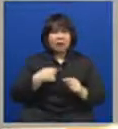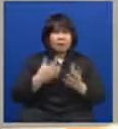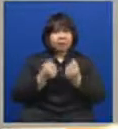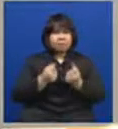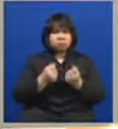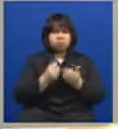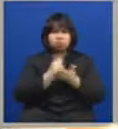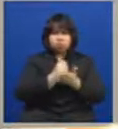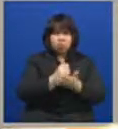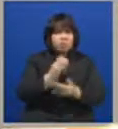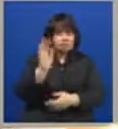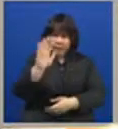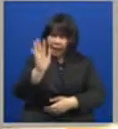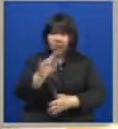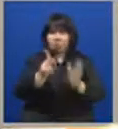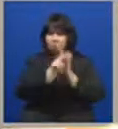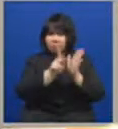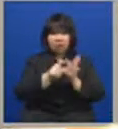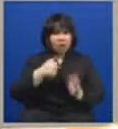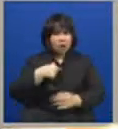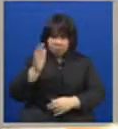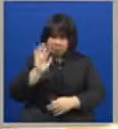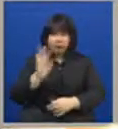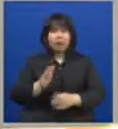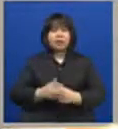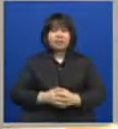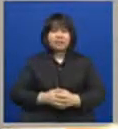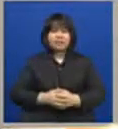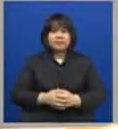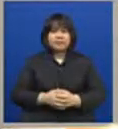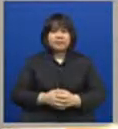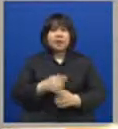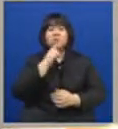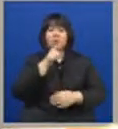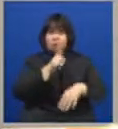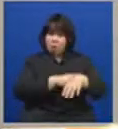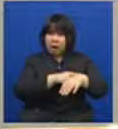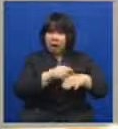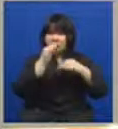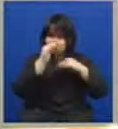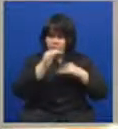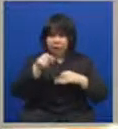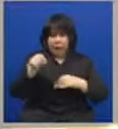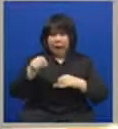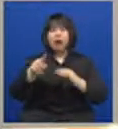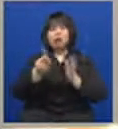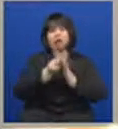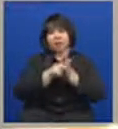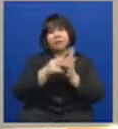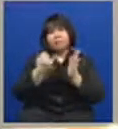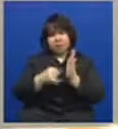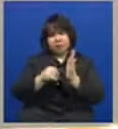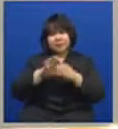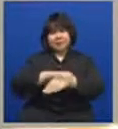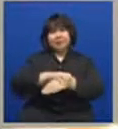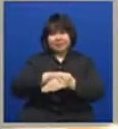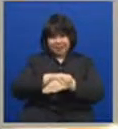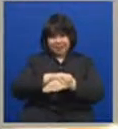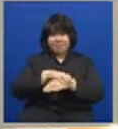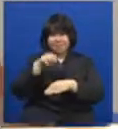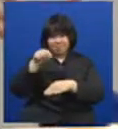ได้เพราะกฎหมายเรามันไม่ได้ไงเราก็ถึงเวลาเราก็ต้องควบคุมผิดกฎหมายแล้วมันหมดแล้วเ